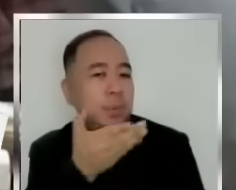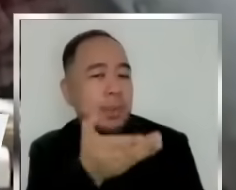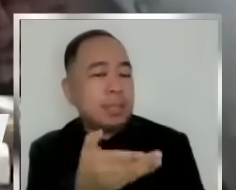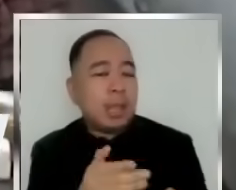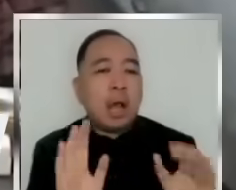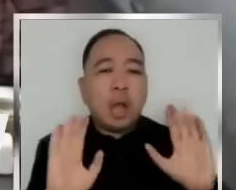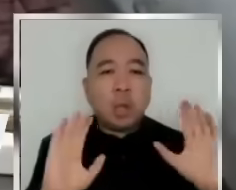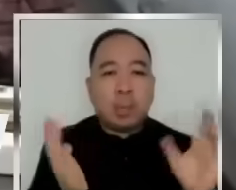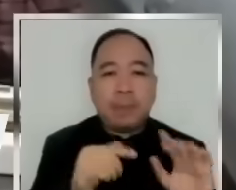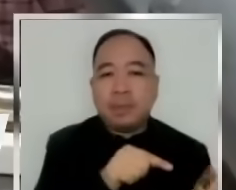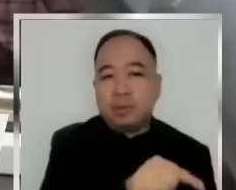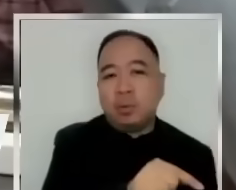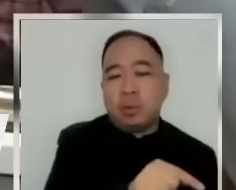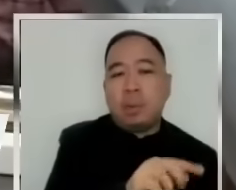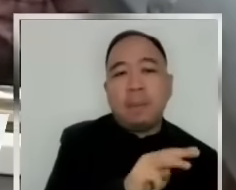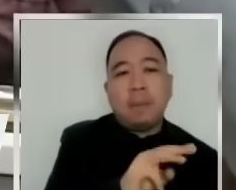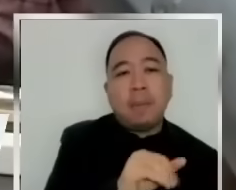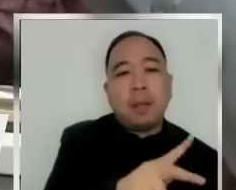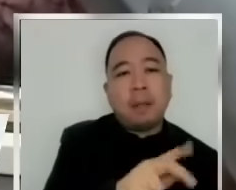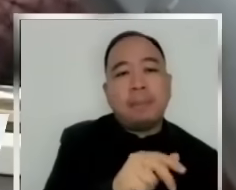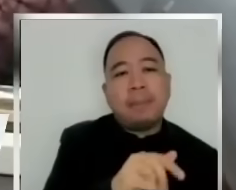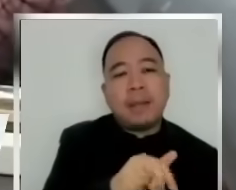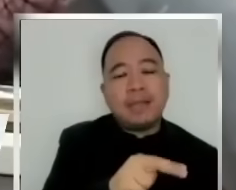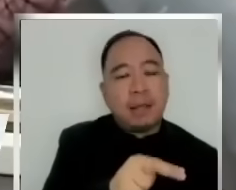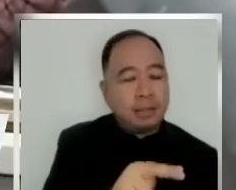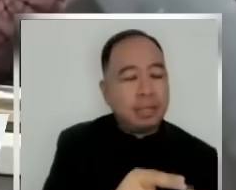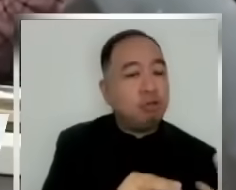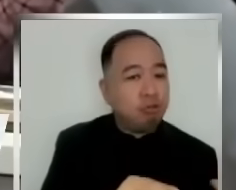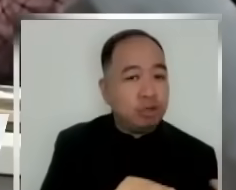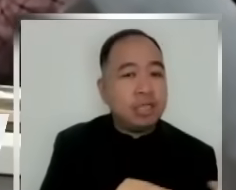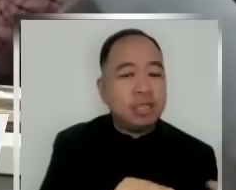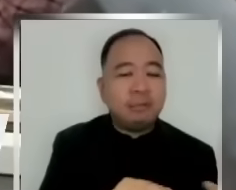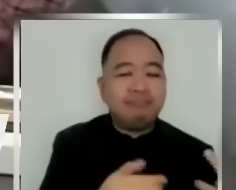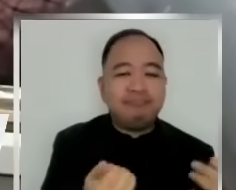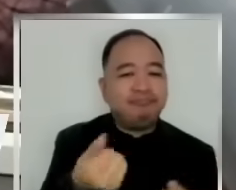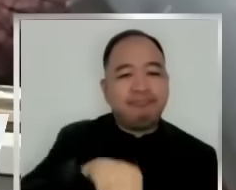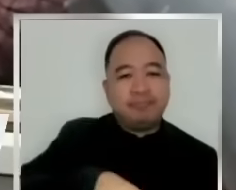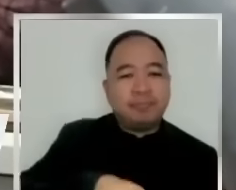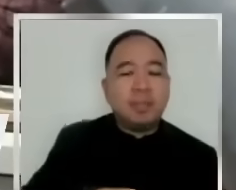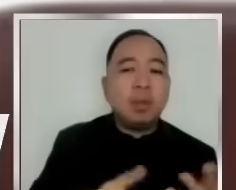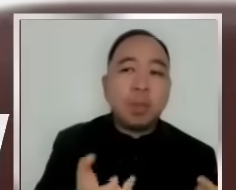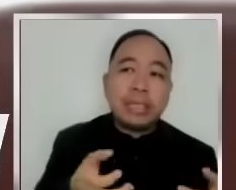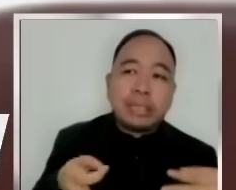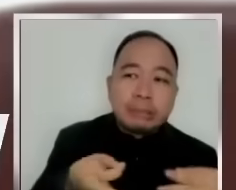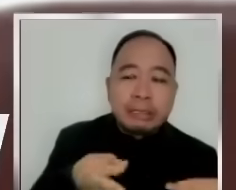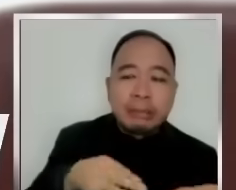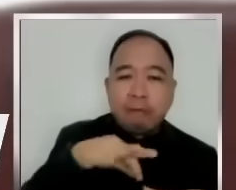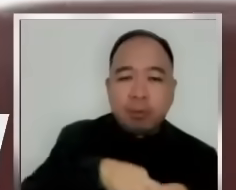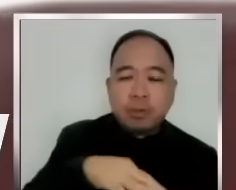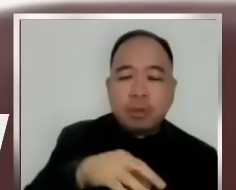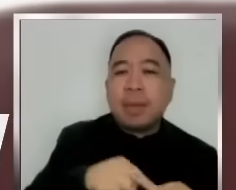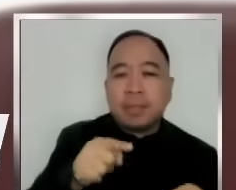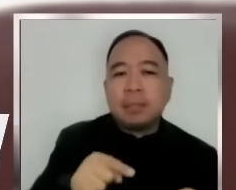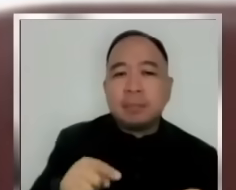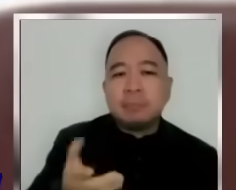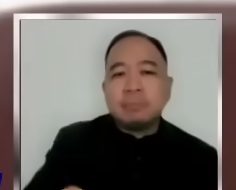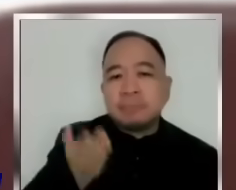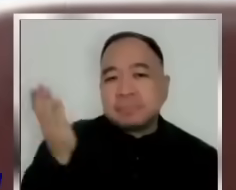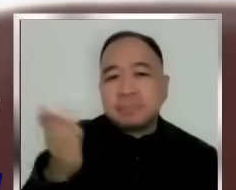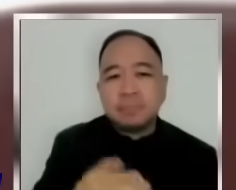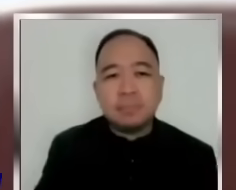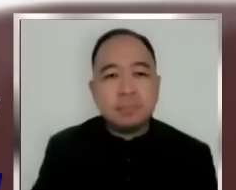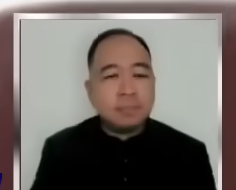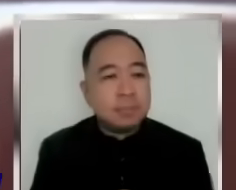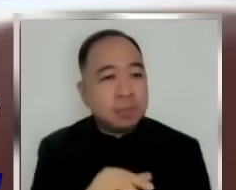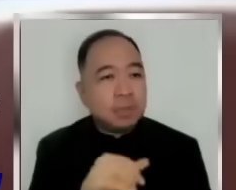dito. Gusto pa sana nilang magpaliwanag ng boto pero ipinasumite na lang ito. Po hindi po tayo pumapayag sa ganitong